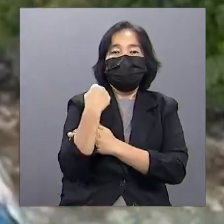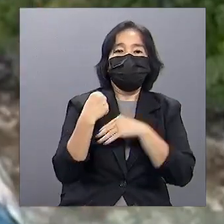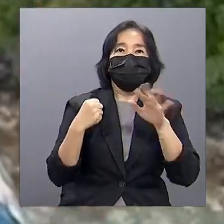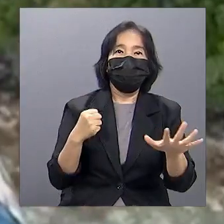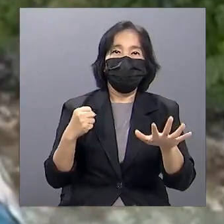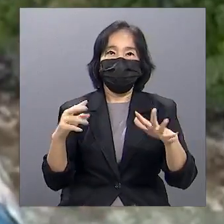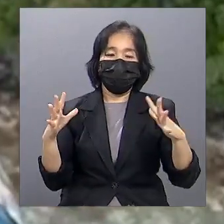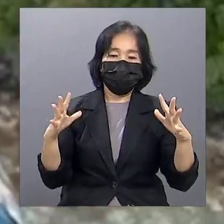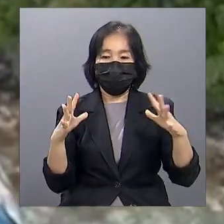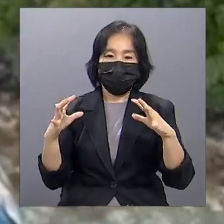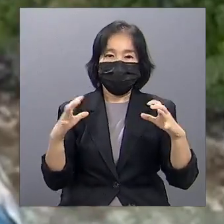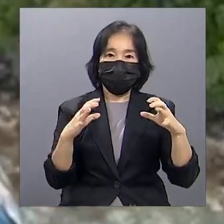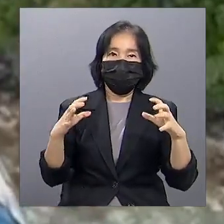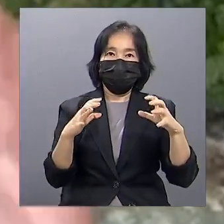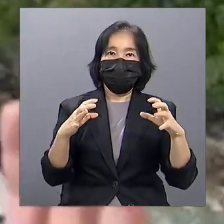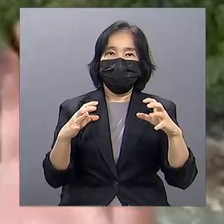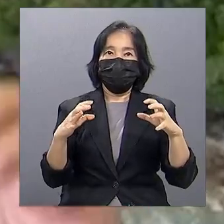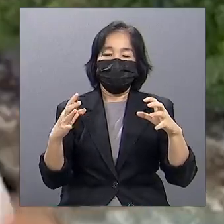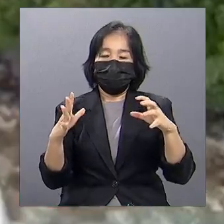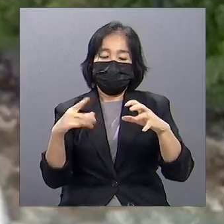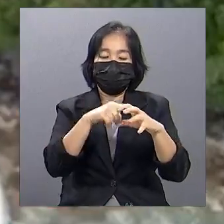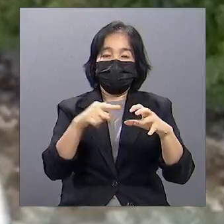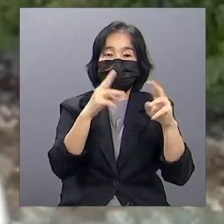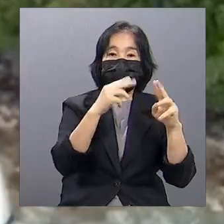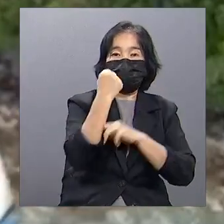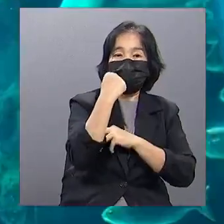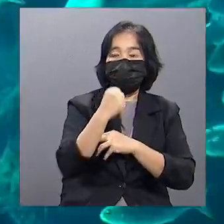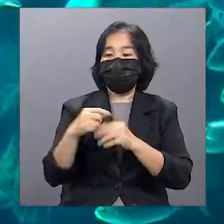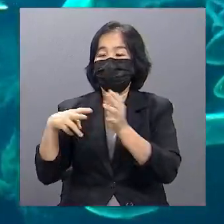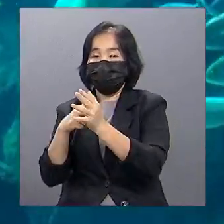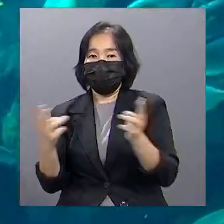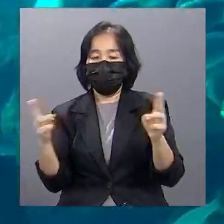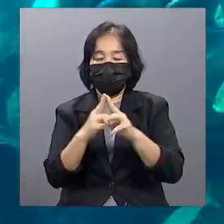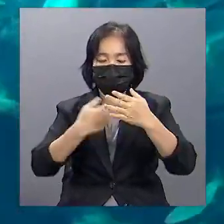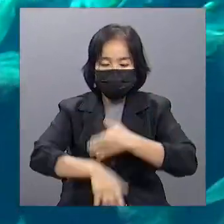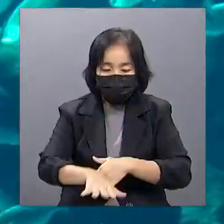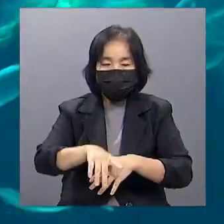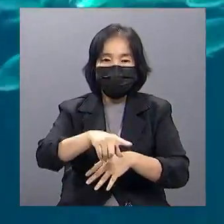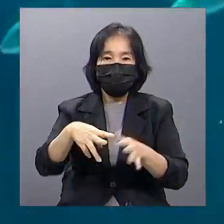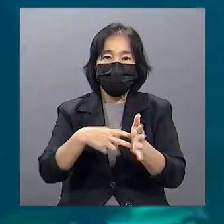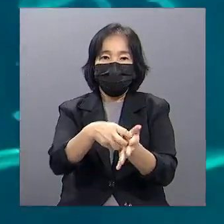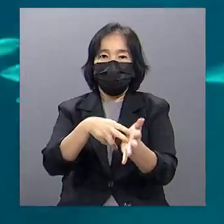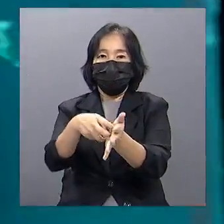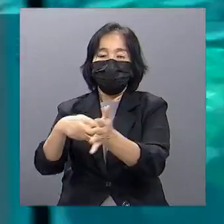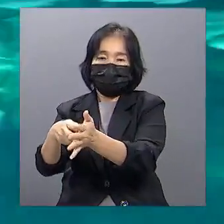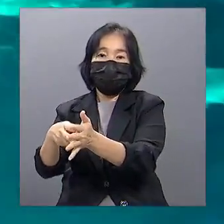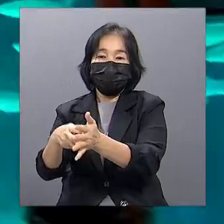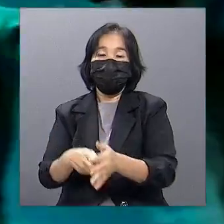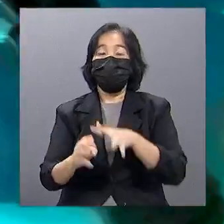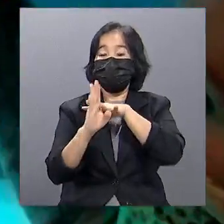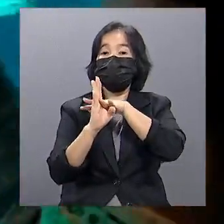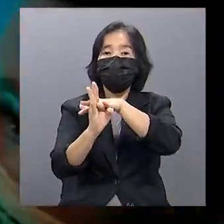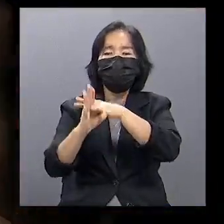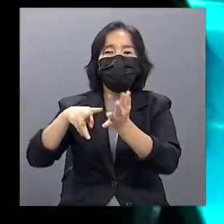อ่อนแอก็ผสมพันธุ์กับแข็งแรงลูกหลานก็ออกมาอ่อนแอปัญหาของปลาอ่อนแอที่มีอยู่มากๆในระบบนิเว